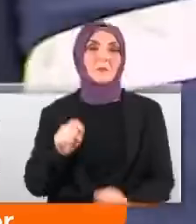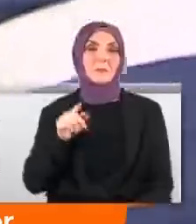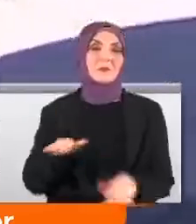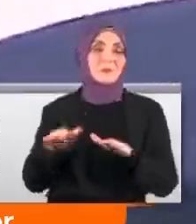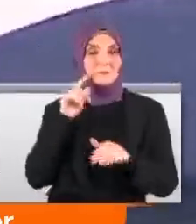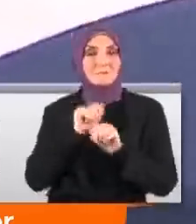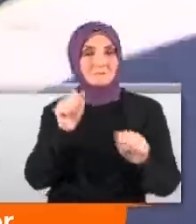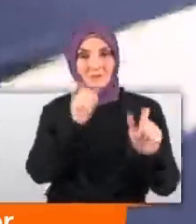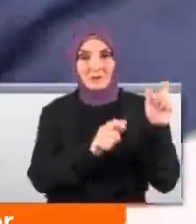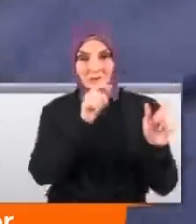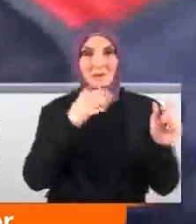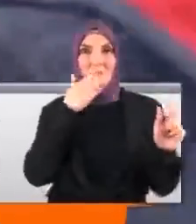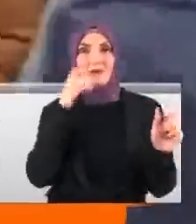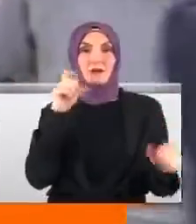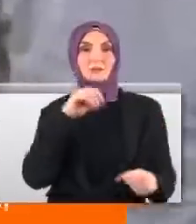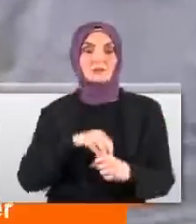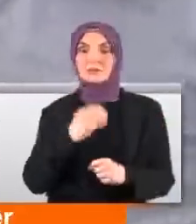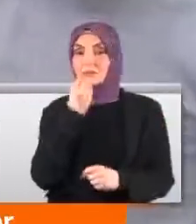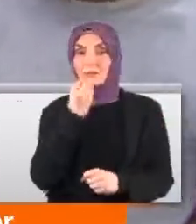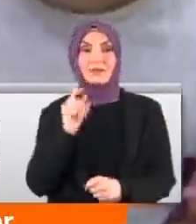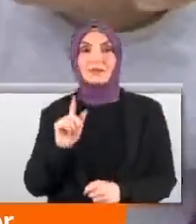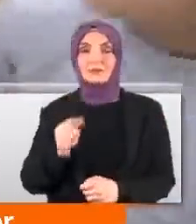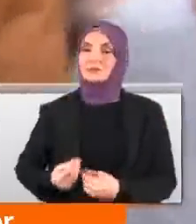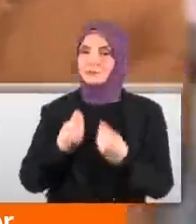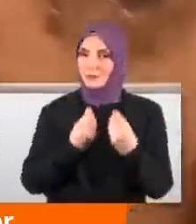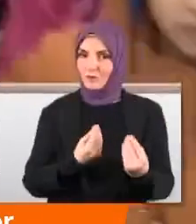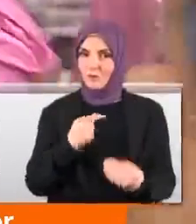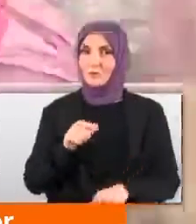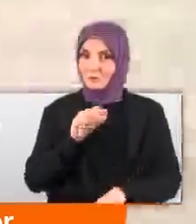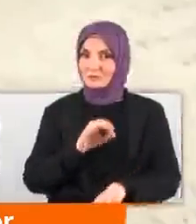ayında gıda ihtiyacı sağlanıyor ama bu sırada çocuklar da